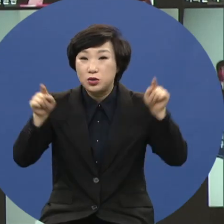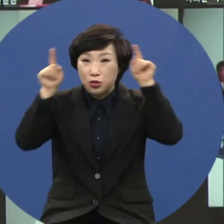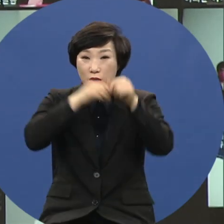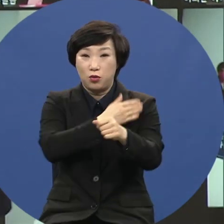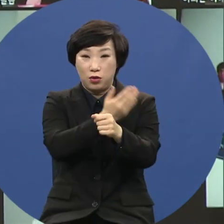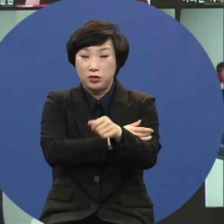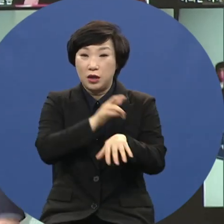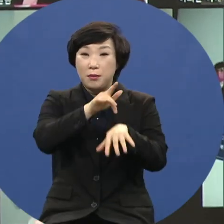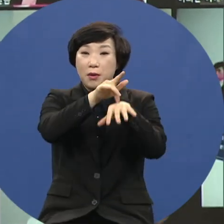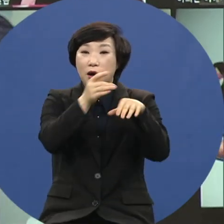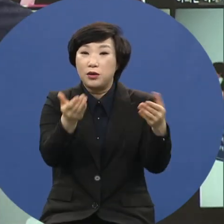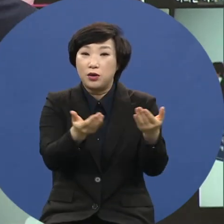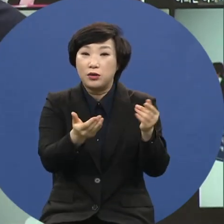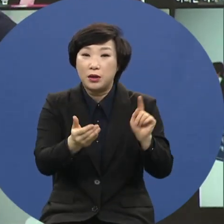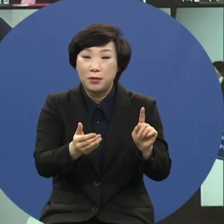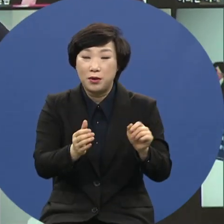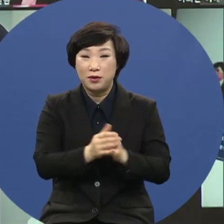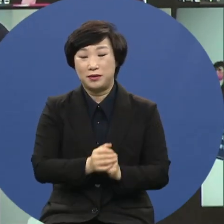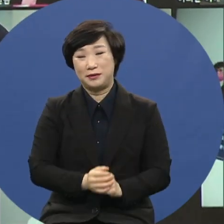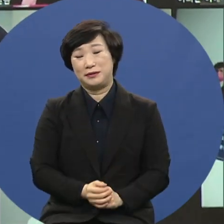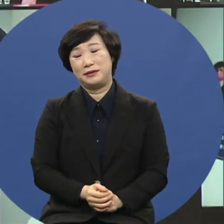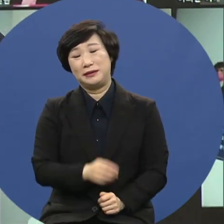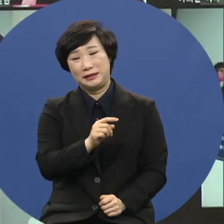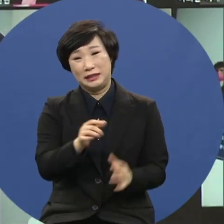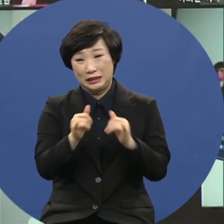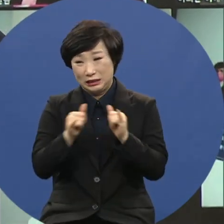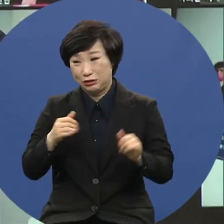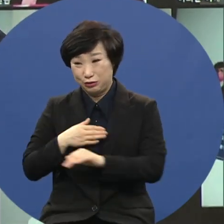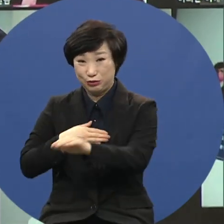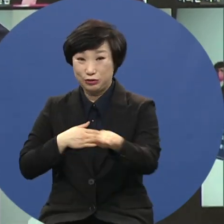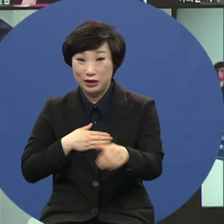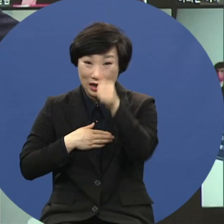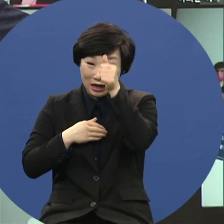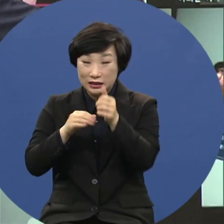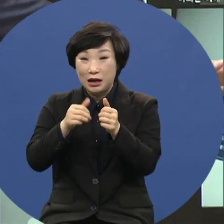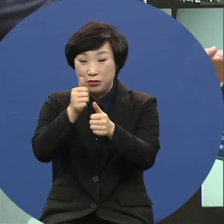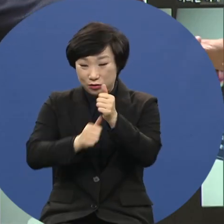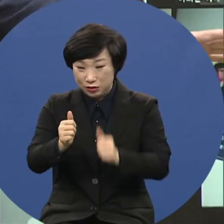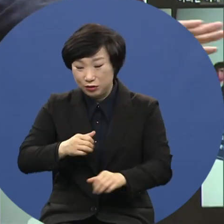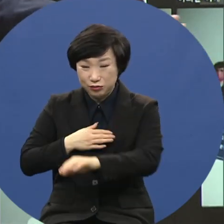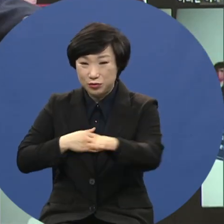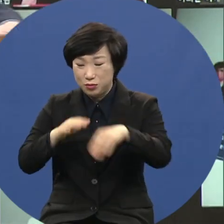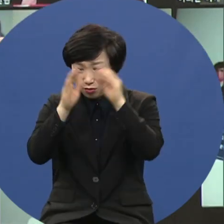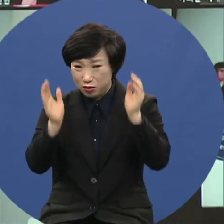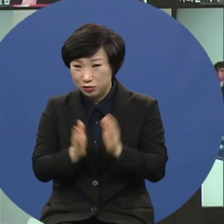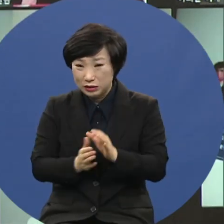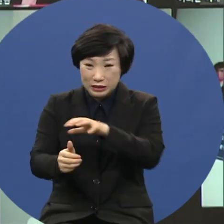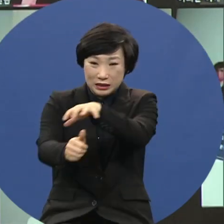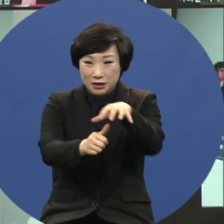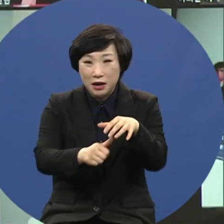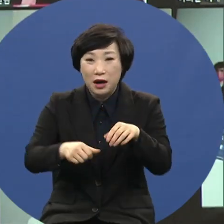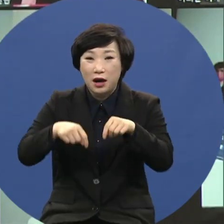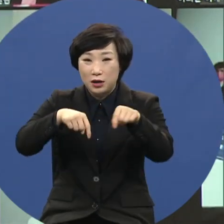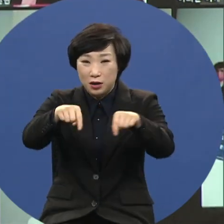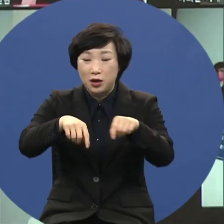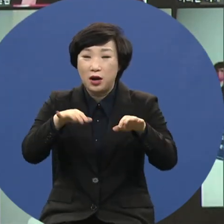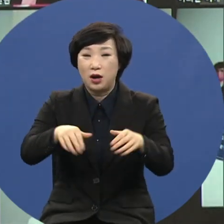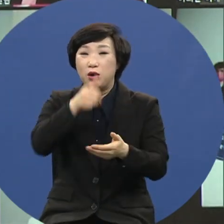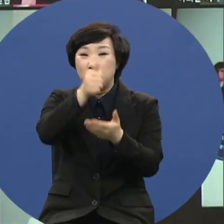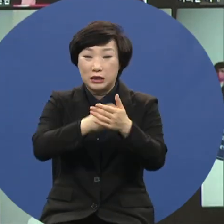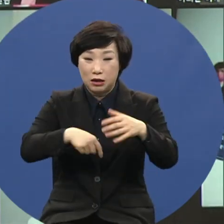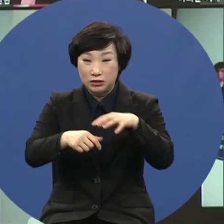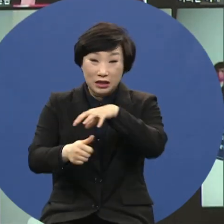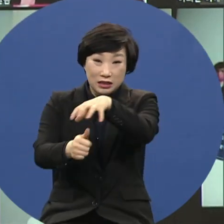마귀 역사는 제가 인류를 아담 이후에 다 지배하고 통치하고 죄 아래서